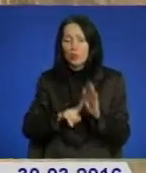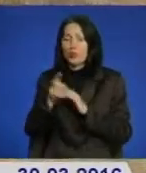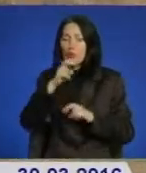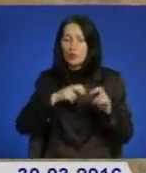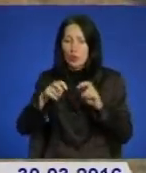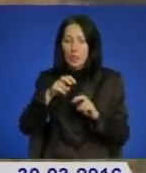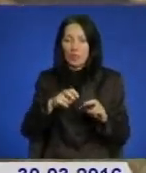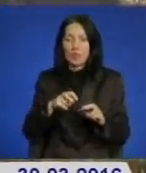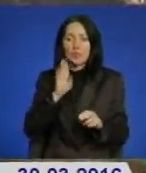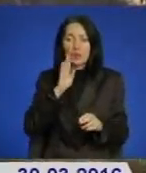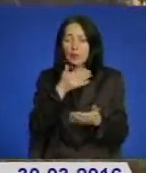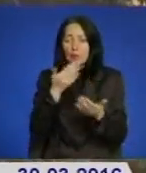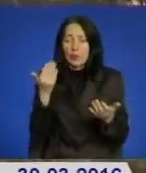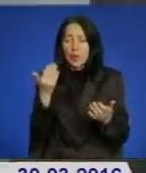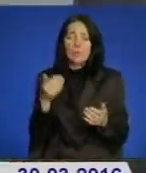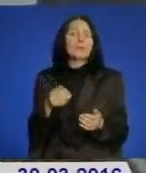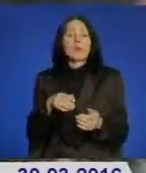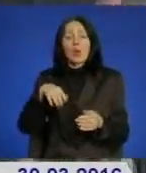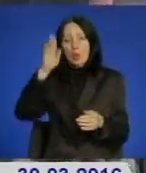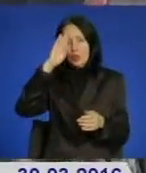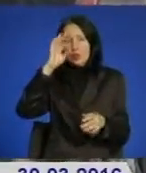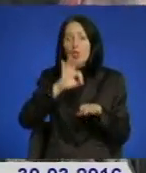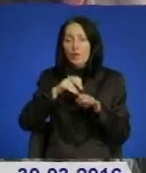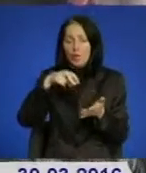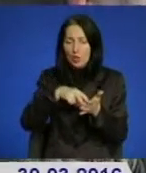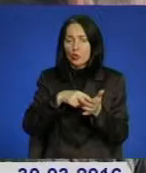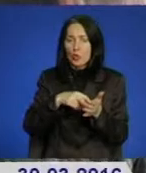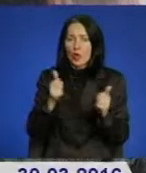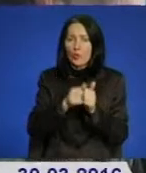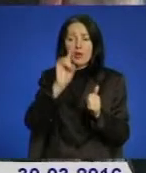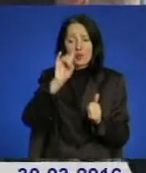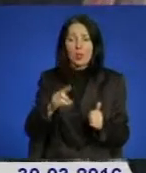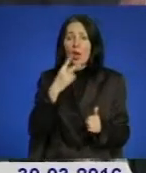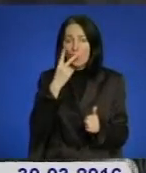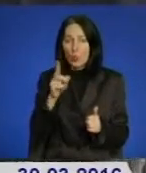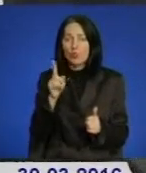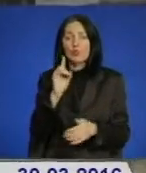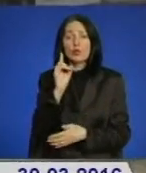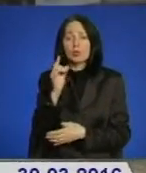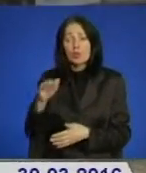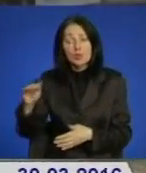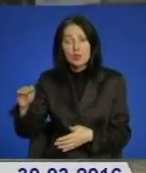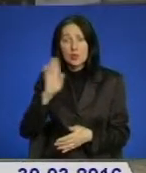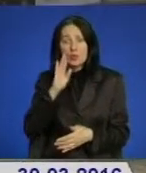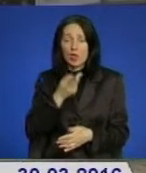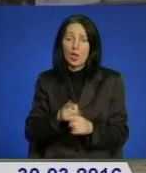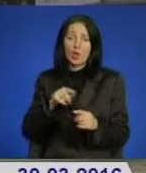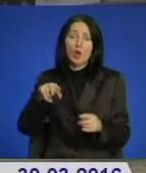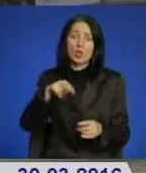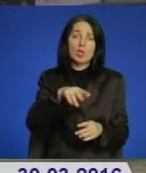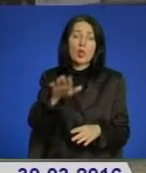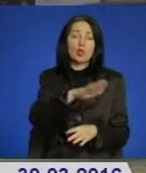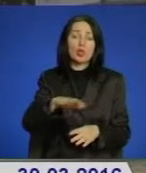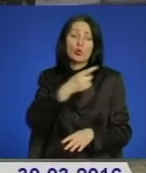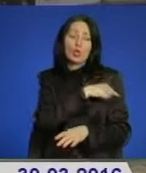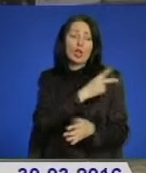очах пацієнта травматологічного відділення Володимира. Чоловік саме стояв біля вікна, коли помітив, що дитина, яка ходила по території лікарні,